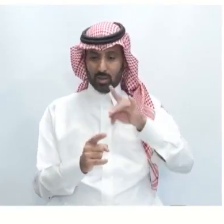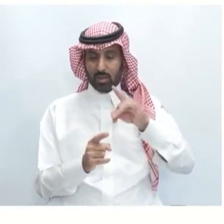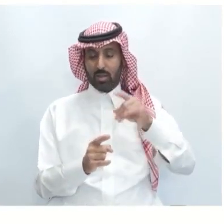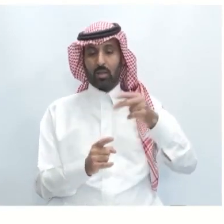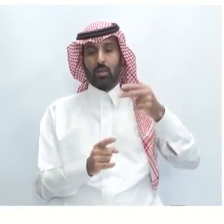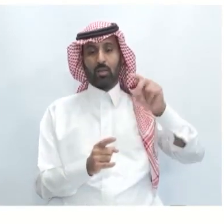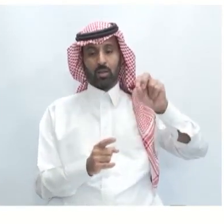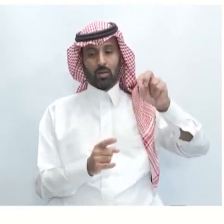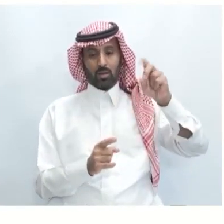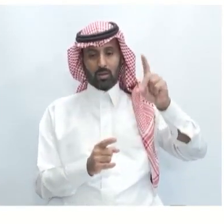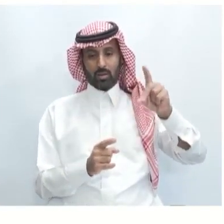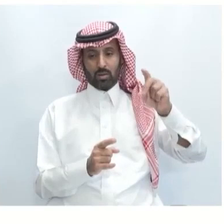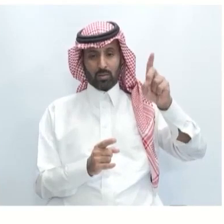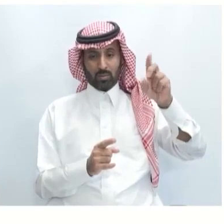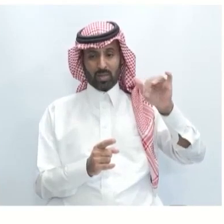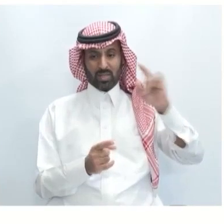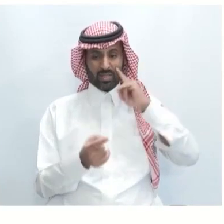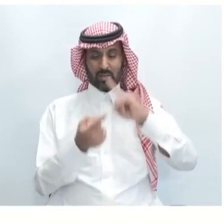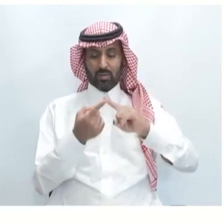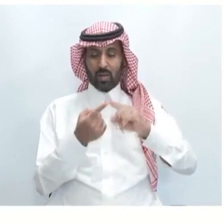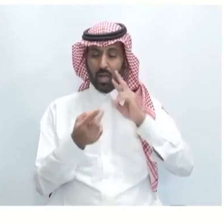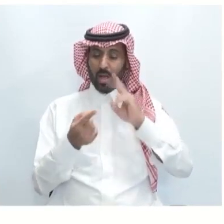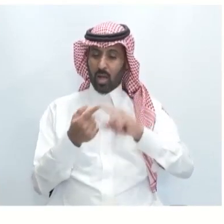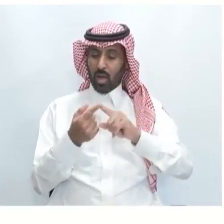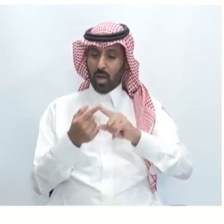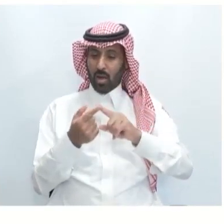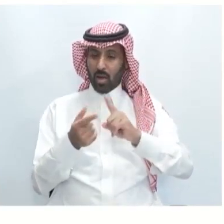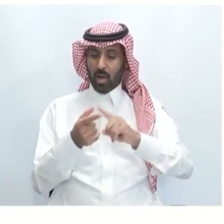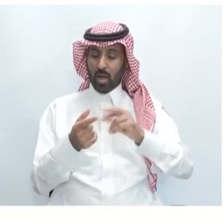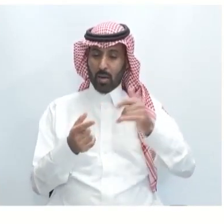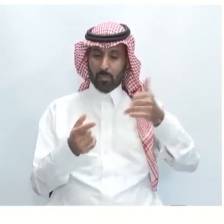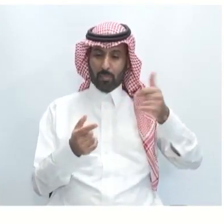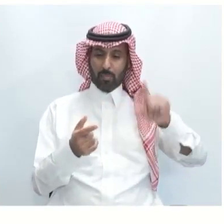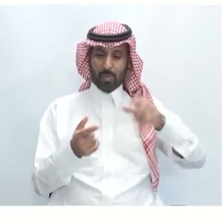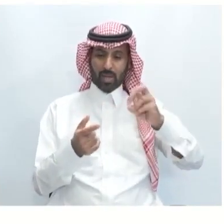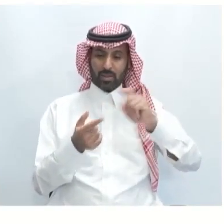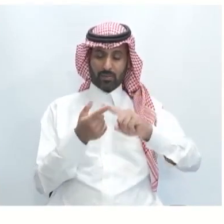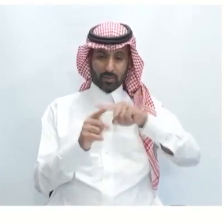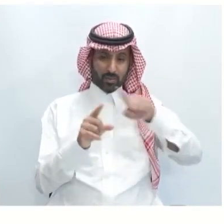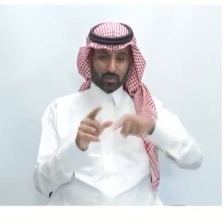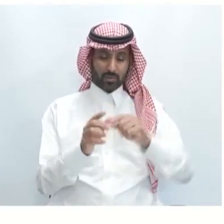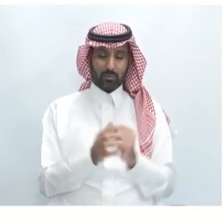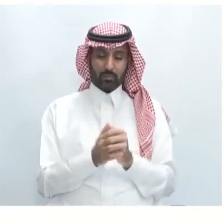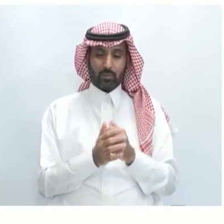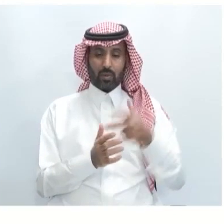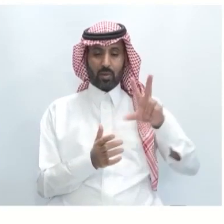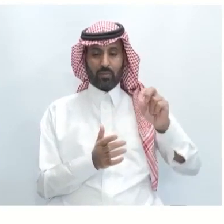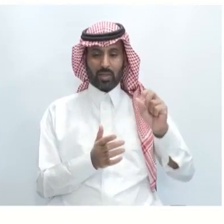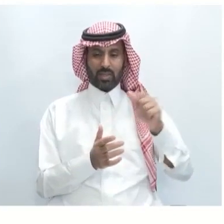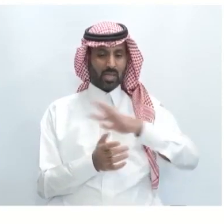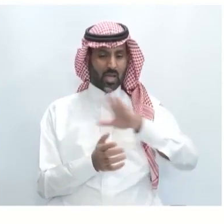وحمض الجلوتاميك اروماتي مقابل اليفاتي الاروماتي توجد في الحلقه وهو الفينيل الينين والاليفاتي